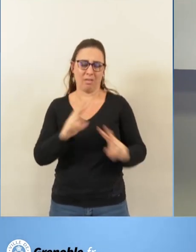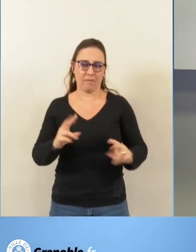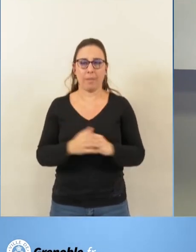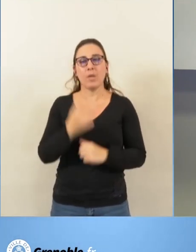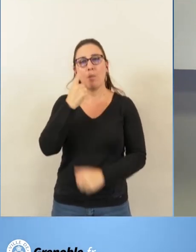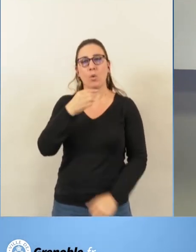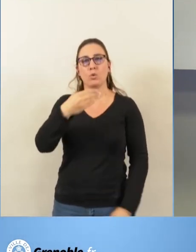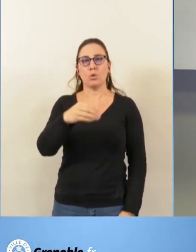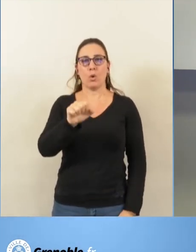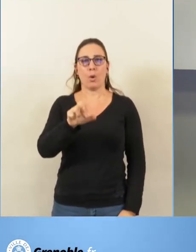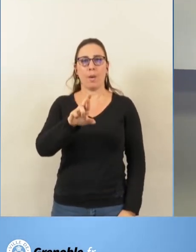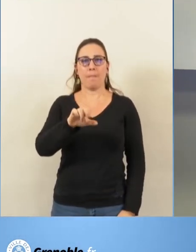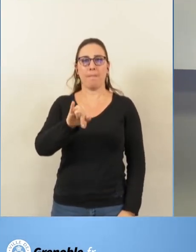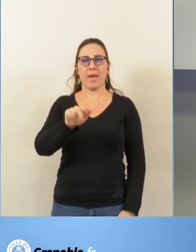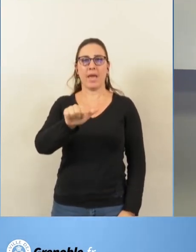Mériot